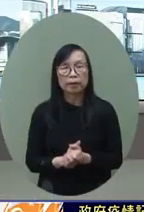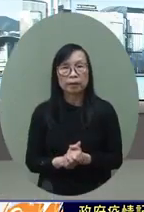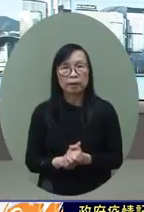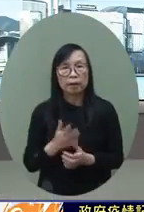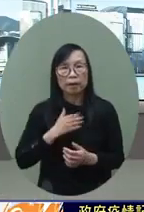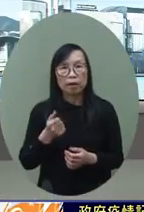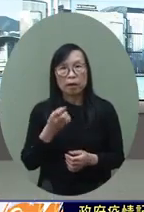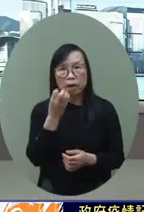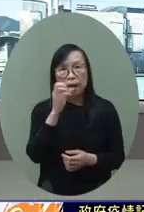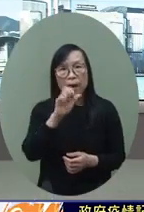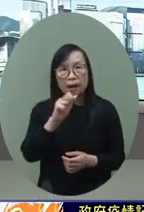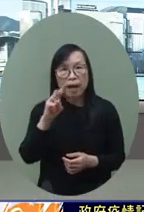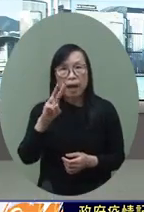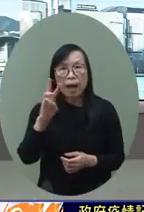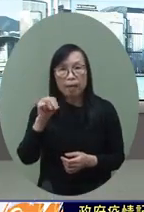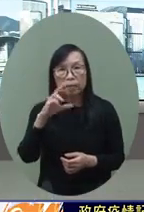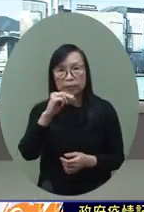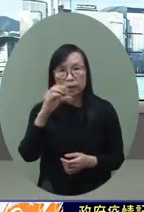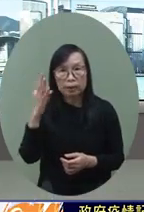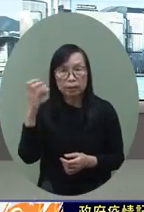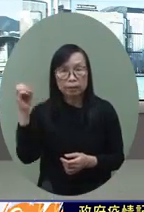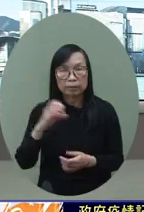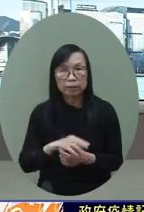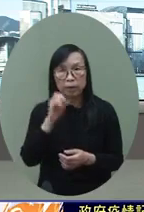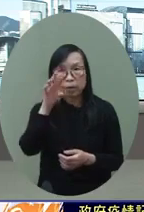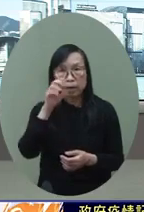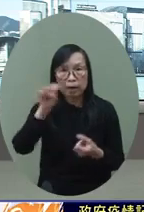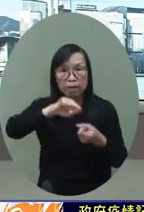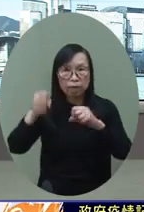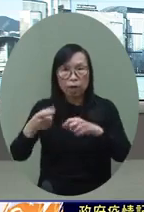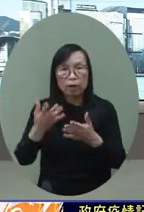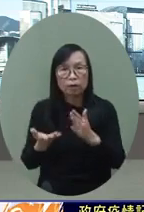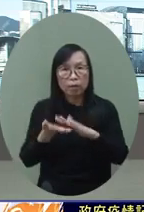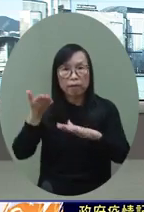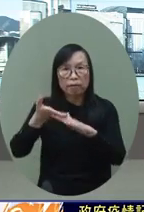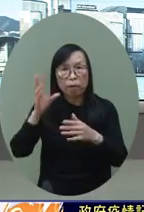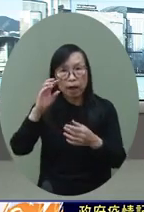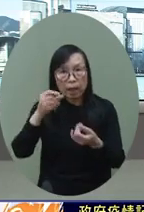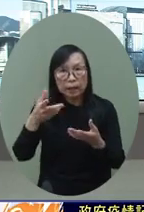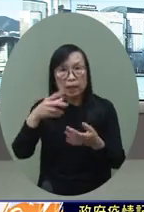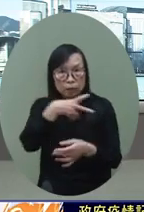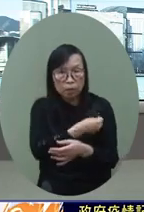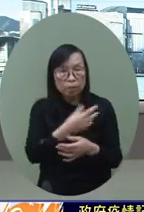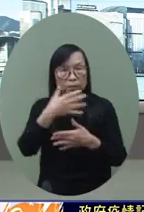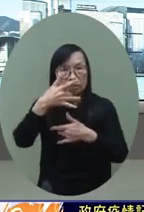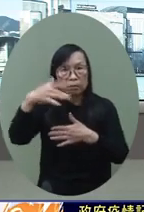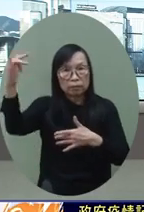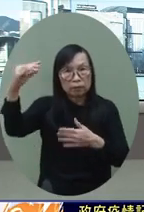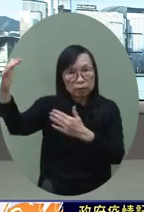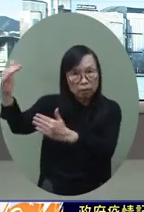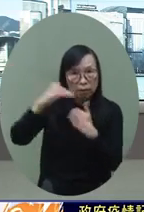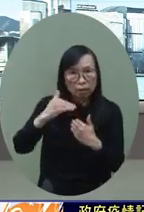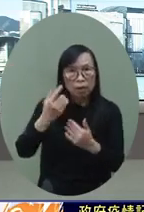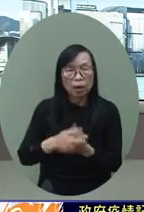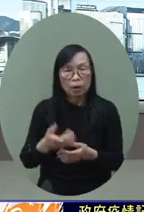你好 AM730 嘅，想問下疫苗方面先。想問下科興同埋復星嗰啲疫苗咧，大約係下個月幾時到港咧？頭先話有啲高